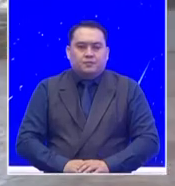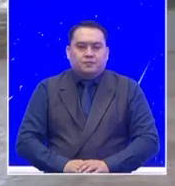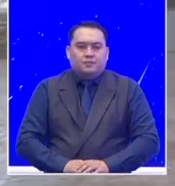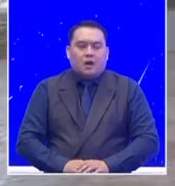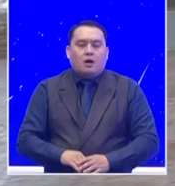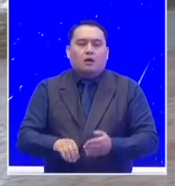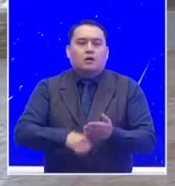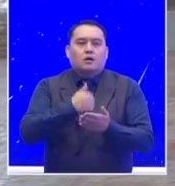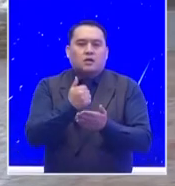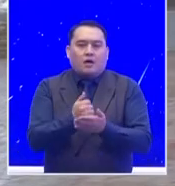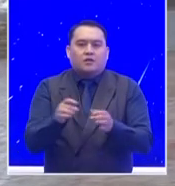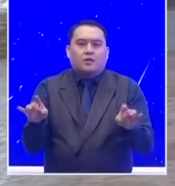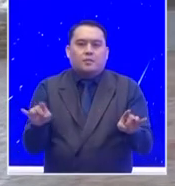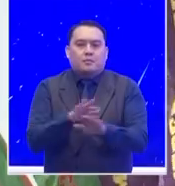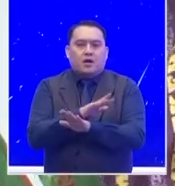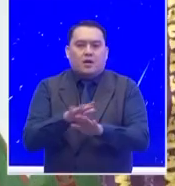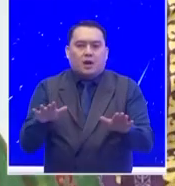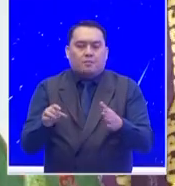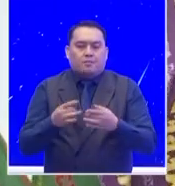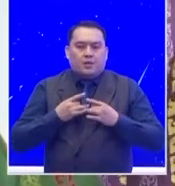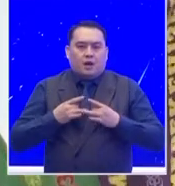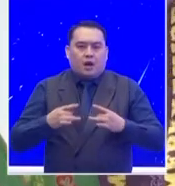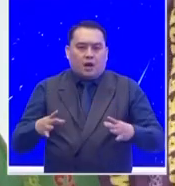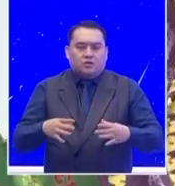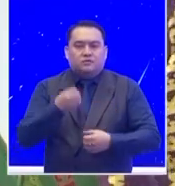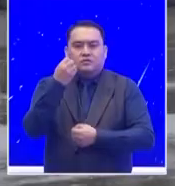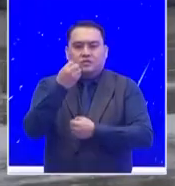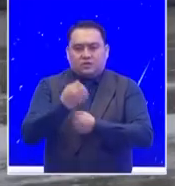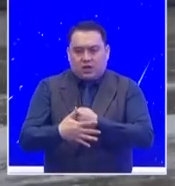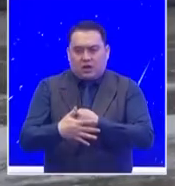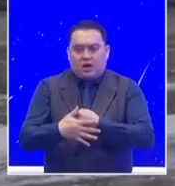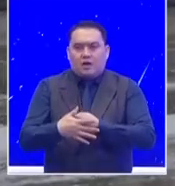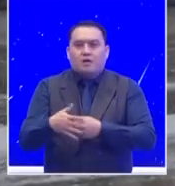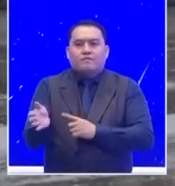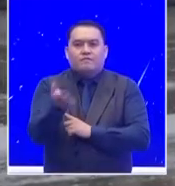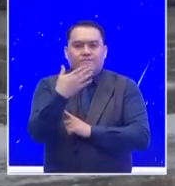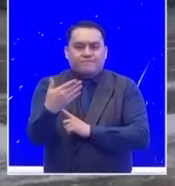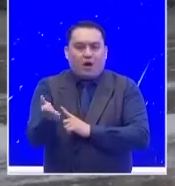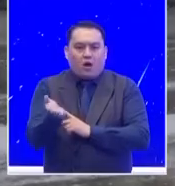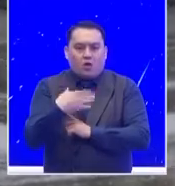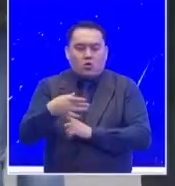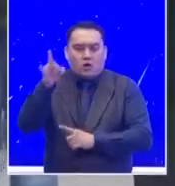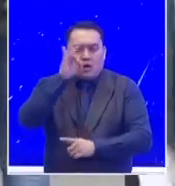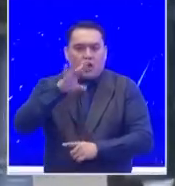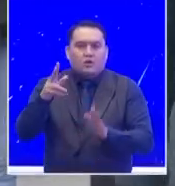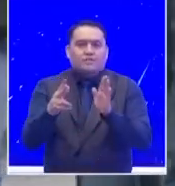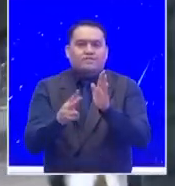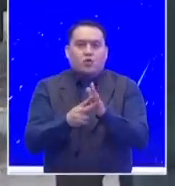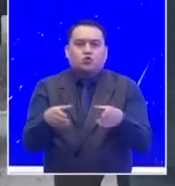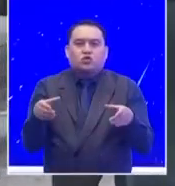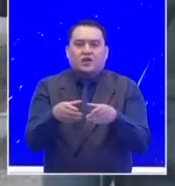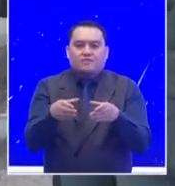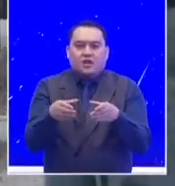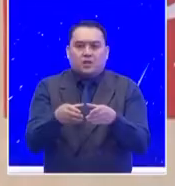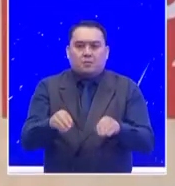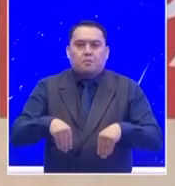Основное мероприятие прошло на центральной площади райцентра. В торжественной обстановке боевой флаг 8-й легендарной гвардейской мотострелковой дивизии